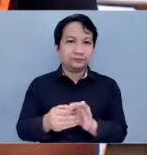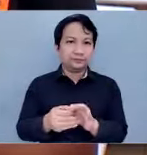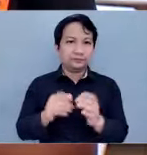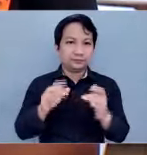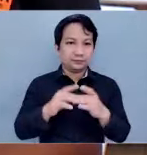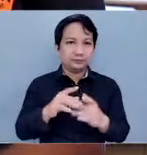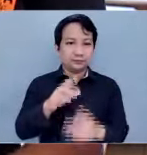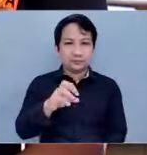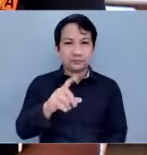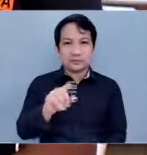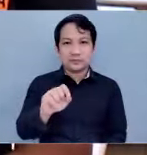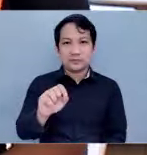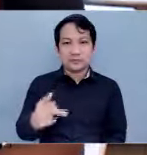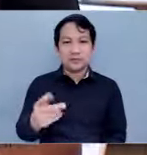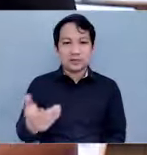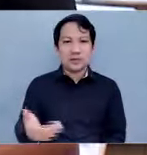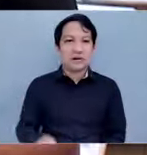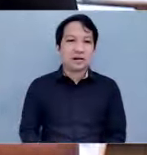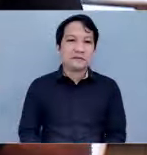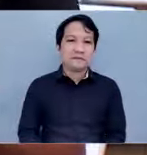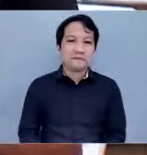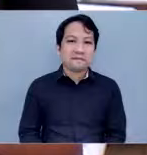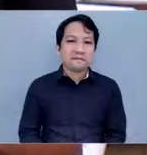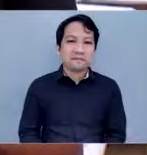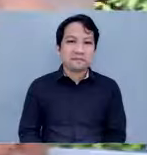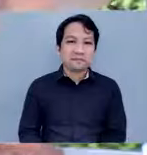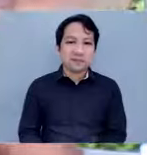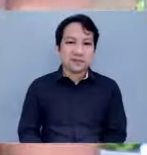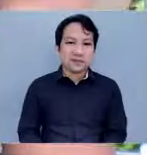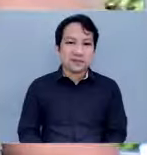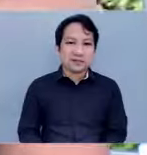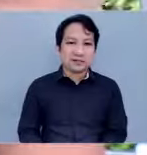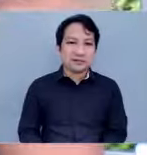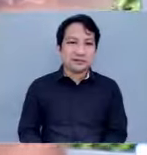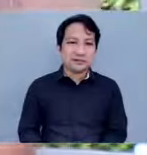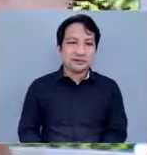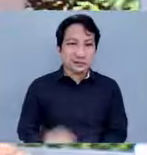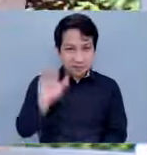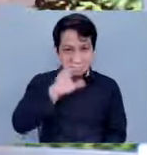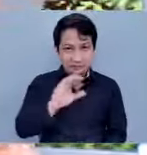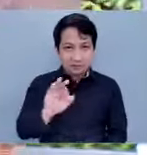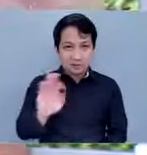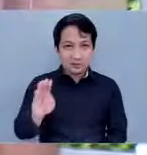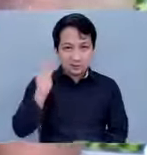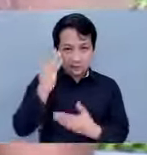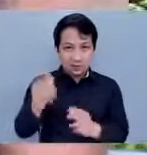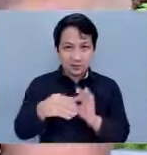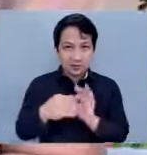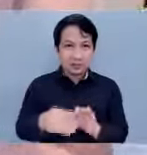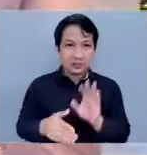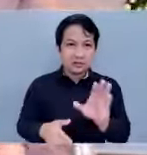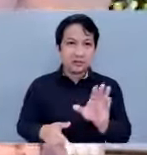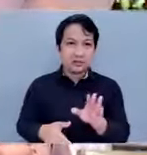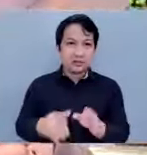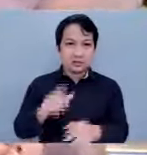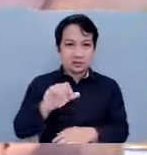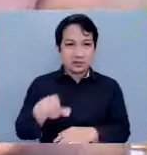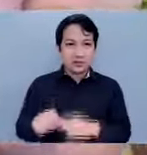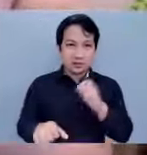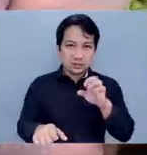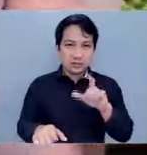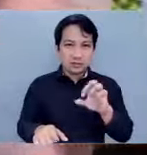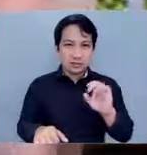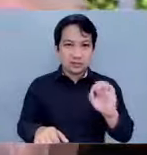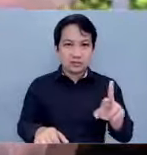namin. Okay. Oh, anomaly, Angelo's Empanada. Hanapin nyo na yan sa Facebook. Maraming salamat, Angelo and Elicar ng